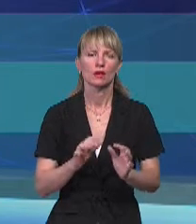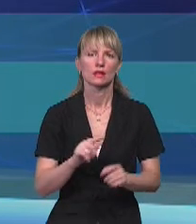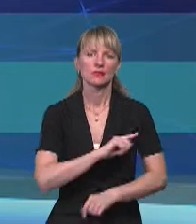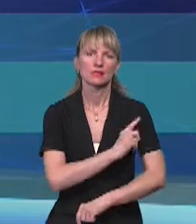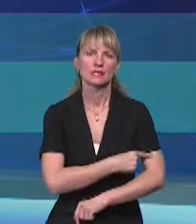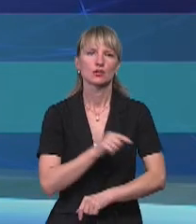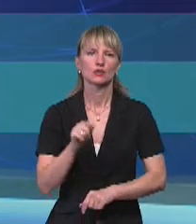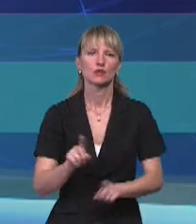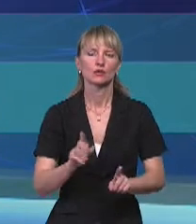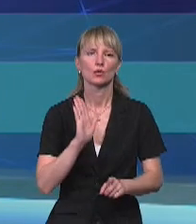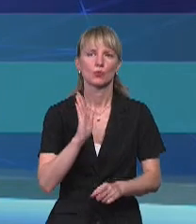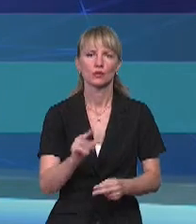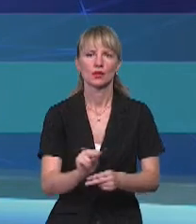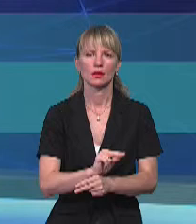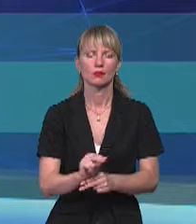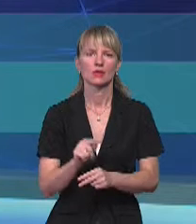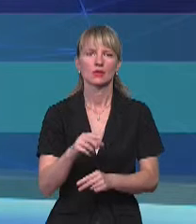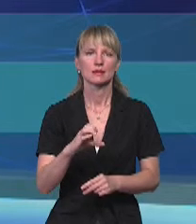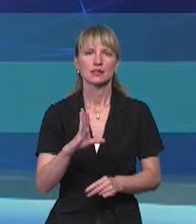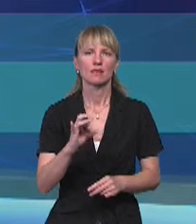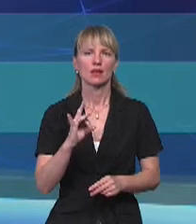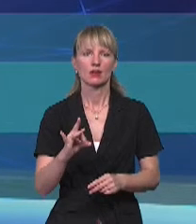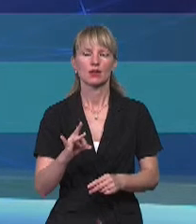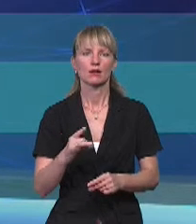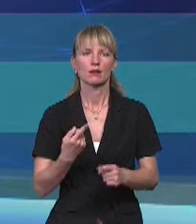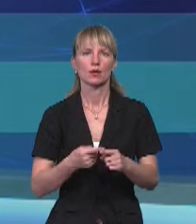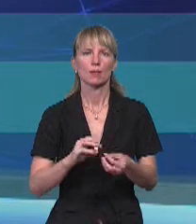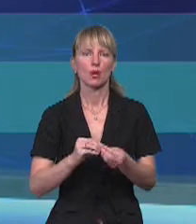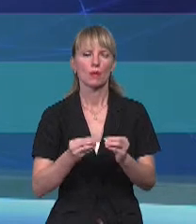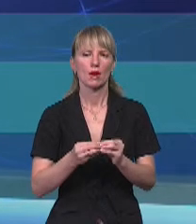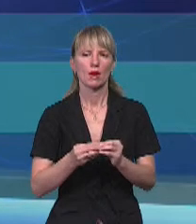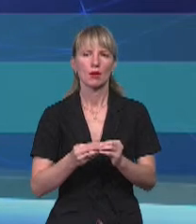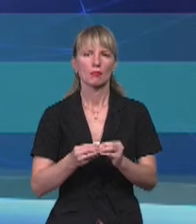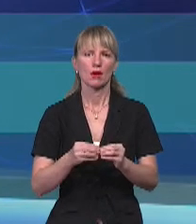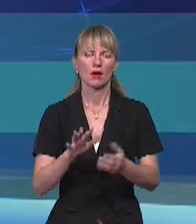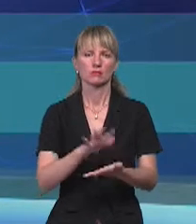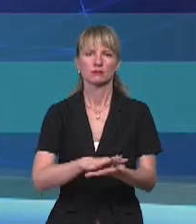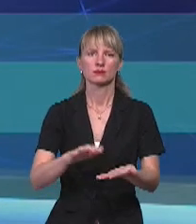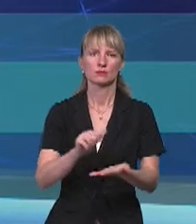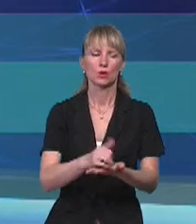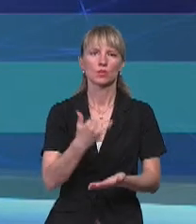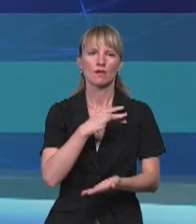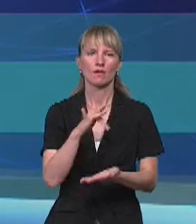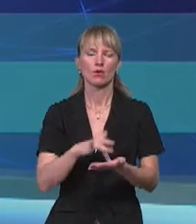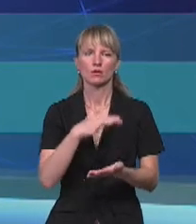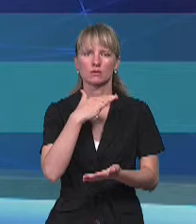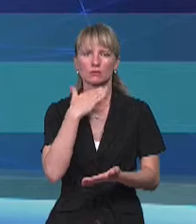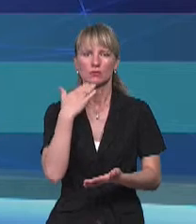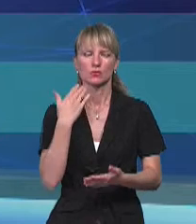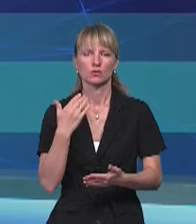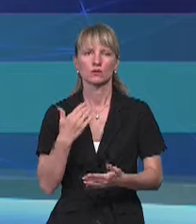что будет отремонтировано там сквер. Потому что проблема вандализма у нас в городе, у нас в районе очень острая.